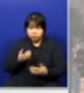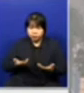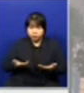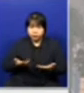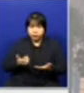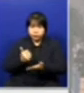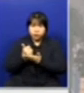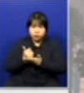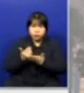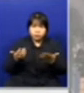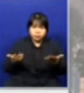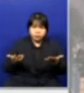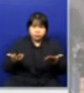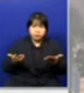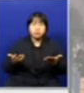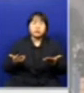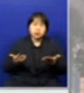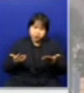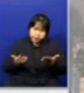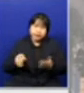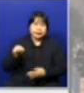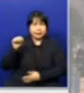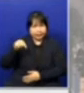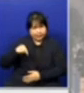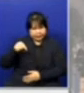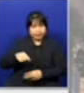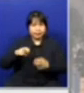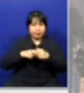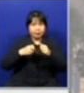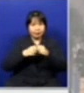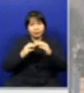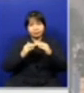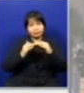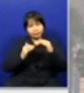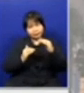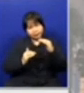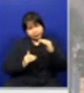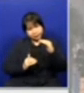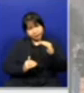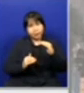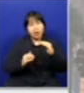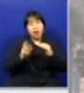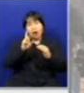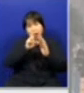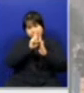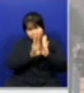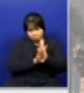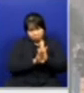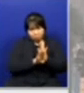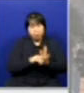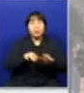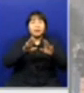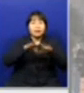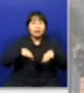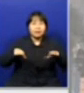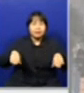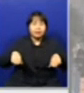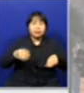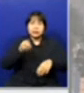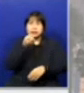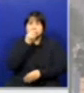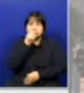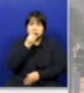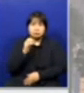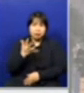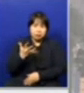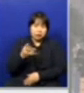ได้นี่คือผลพวงของความเหลื่อมล้ำของระบบของเราเด็กที่ขาดอาหารโรง